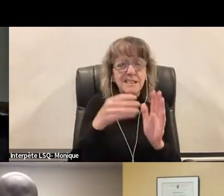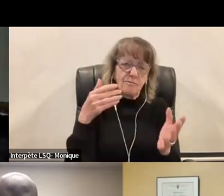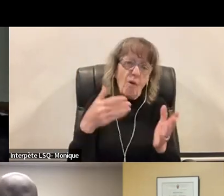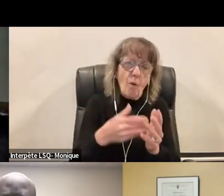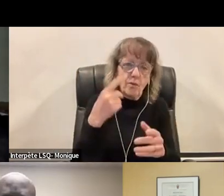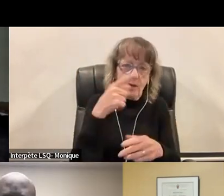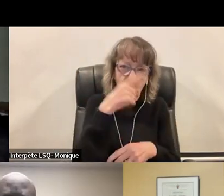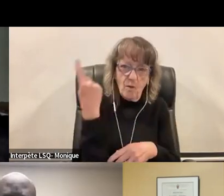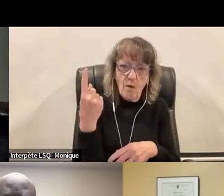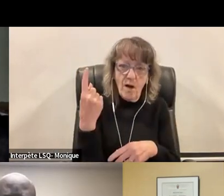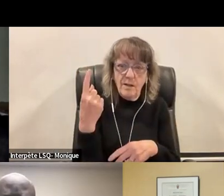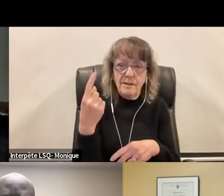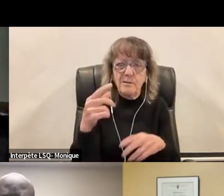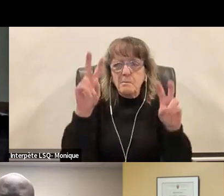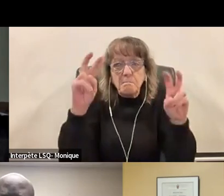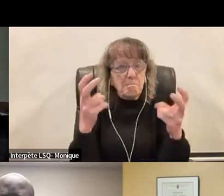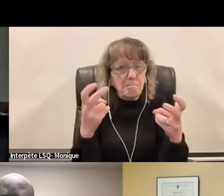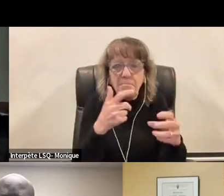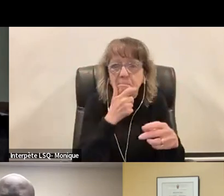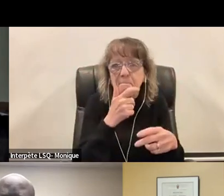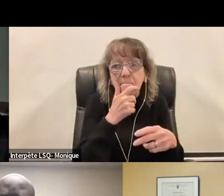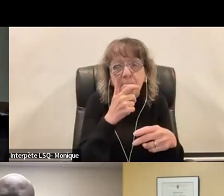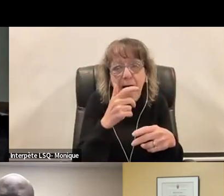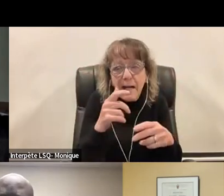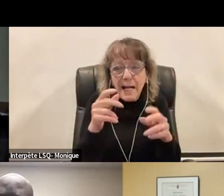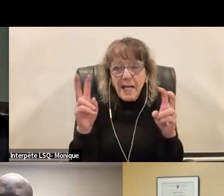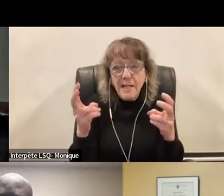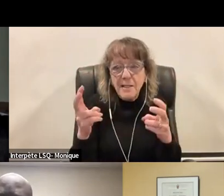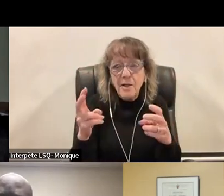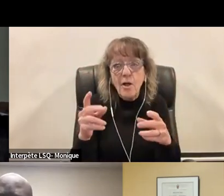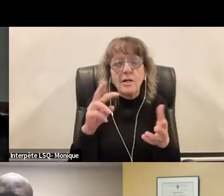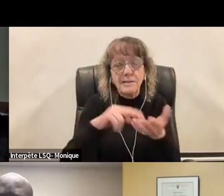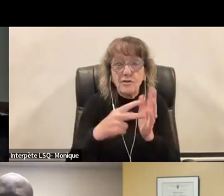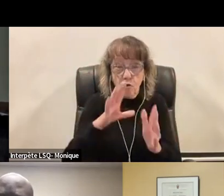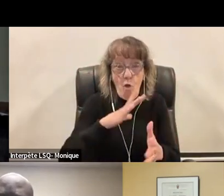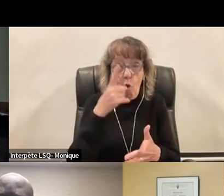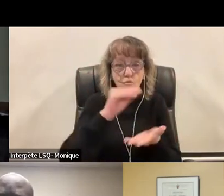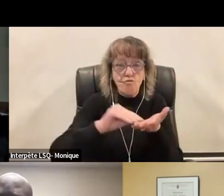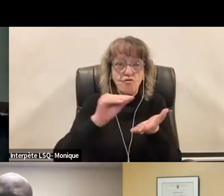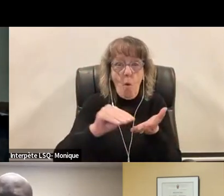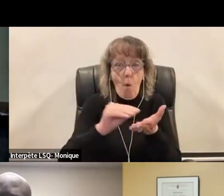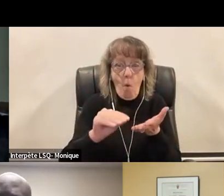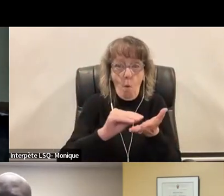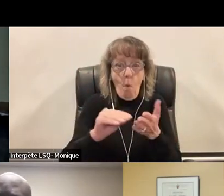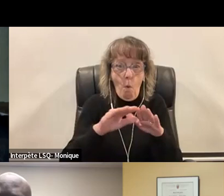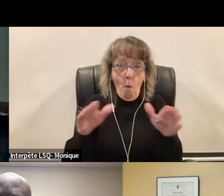qu'on appelle social accountability. On a en fait un bureau qui